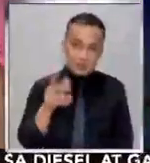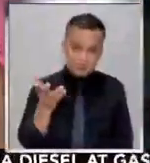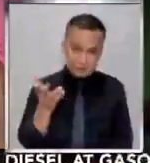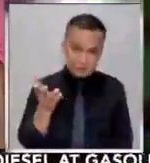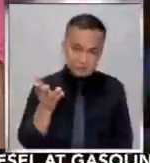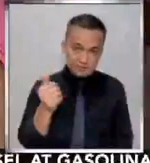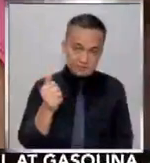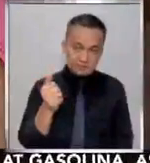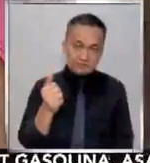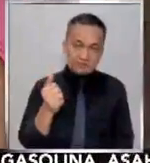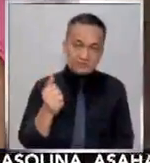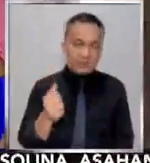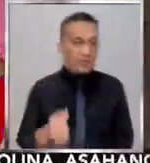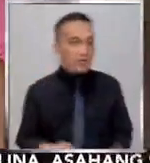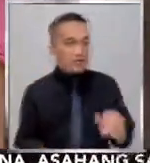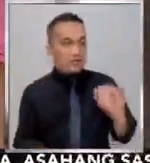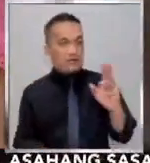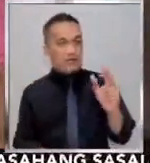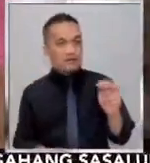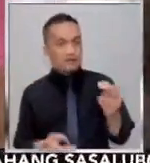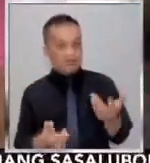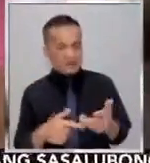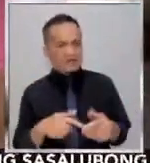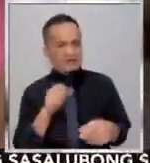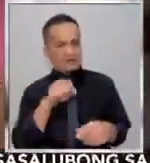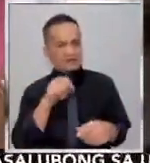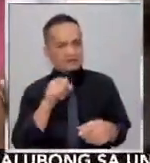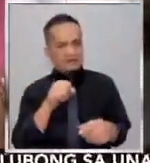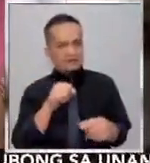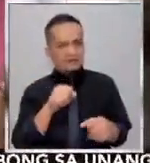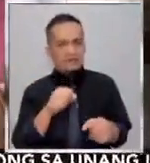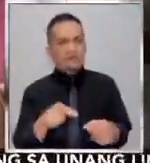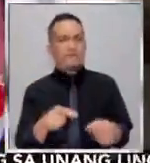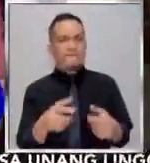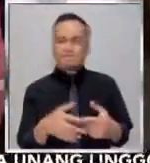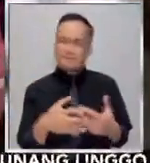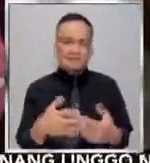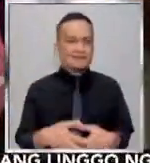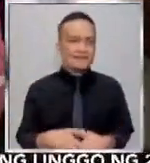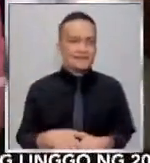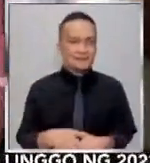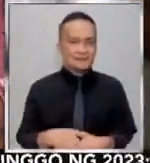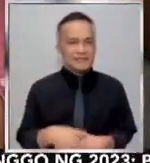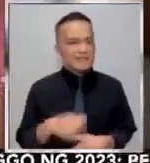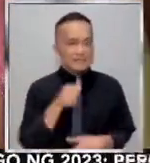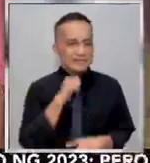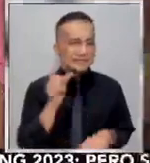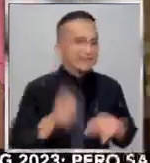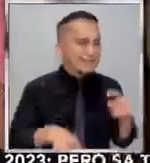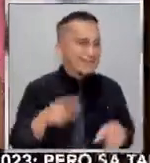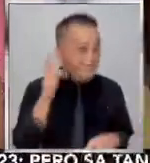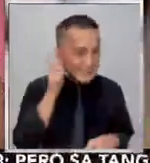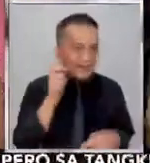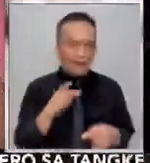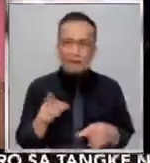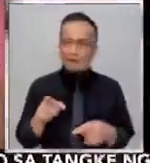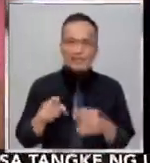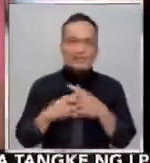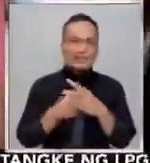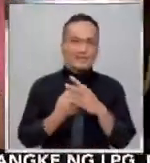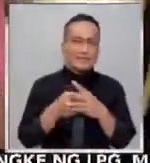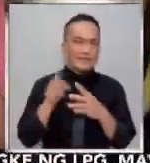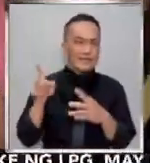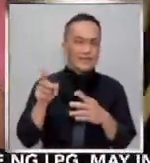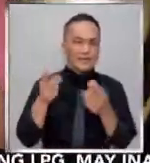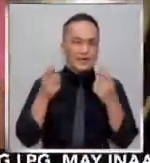Nako, Ivan. Yes, Ivan, in full swing. Sobra, medyo, hindi lang kita masyadong marinig, pero in full swing na ang nagaganap na